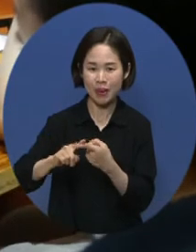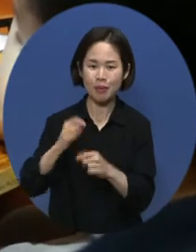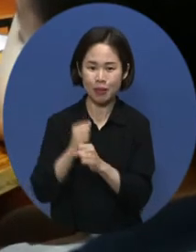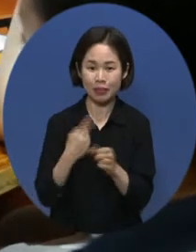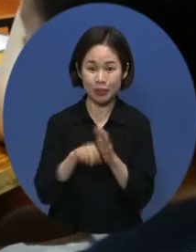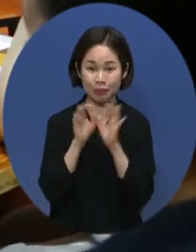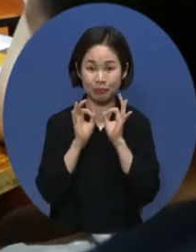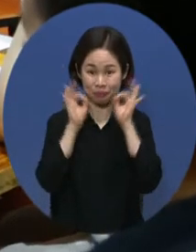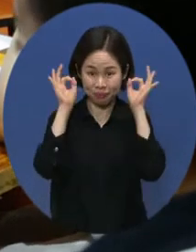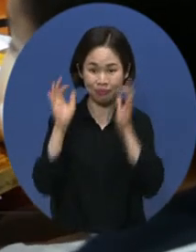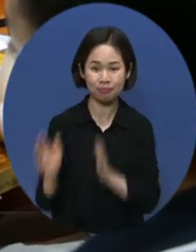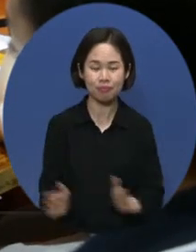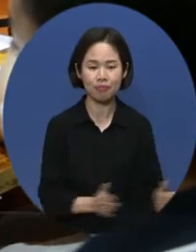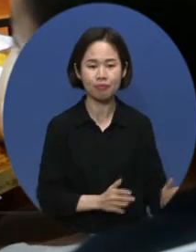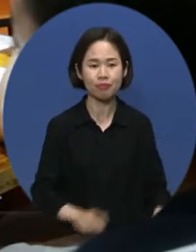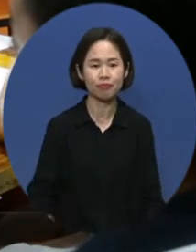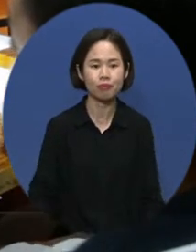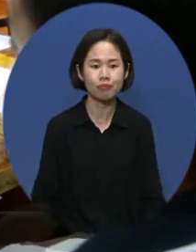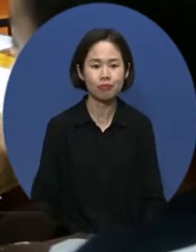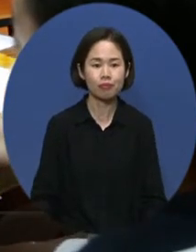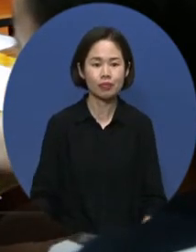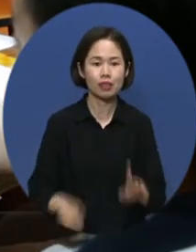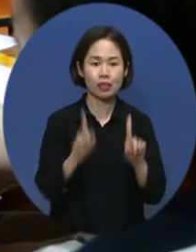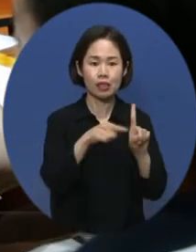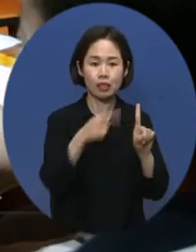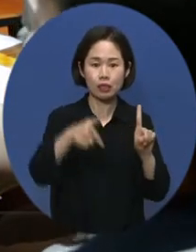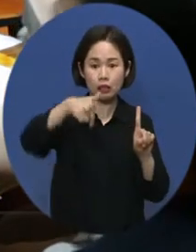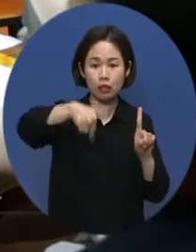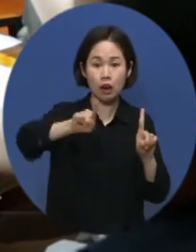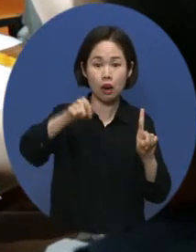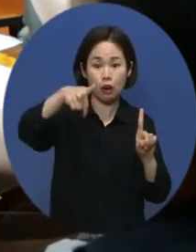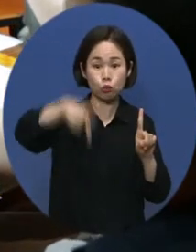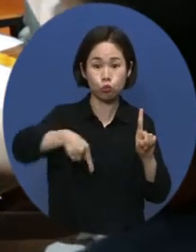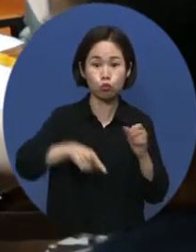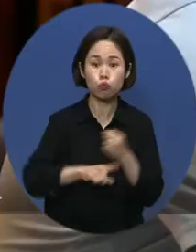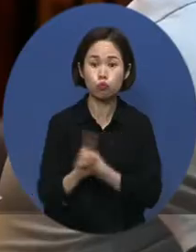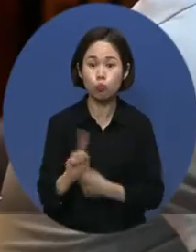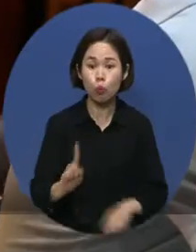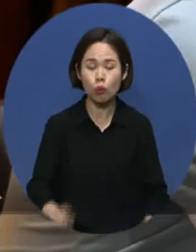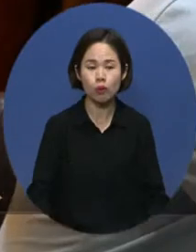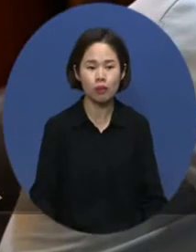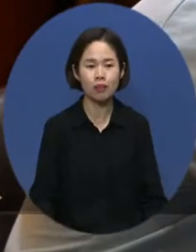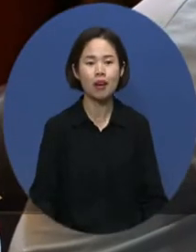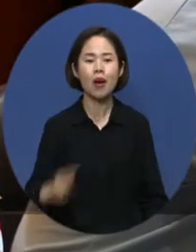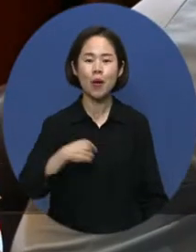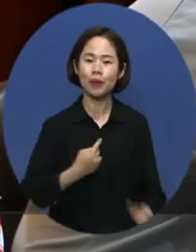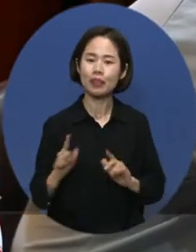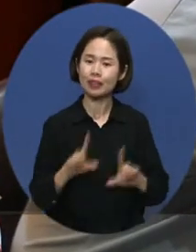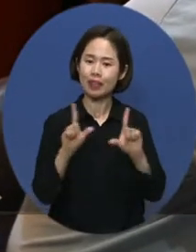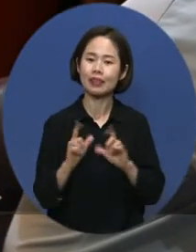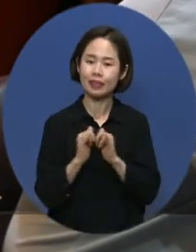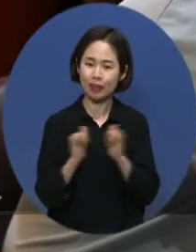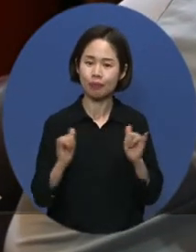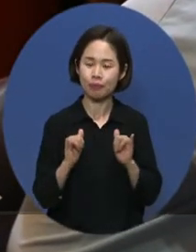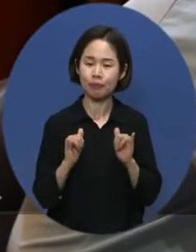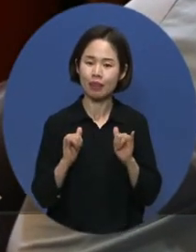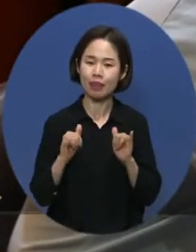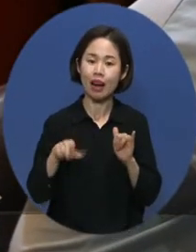1인 가구. 자, 그러면 이거를 1인 가구 이게 무슨 뜻일까요? 1인 혼자 가구. 혼자 사는 가구요. 혼자 사는